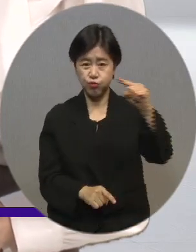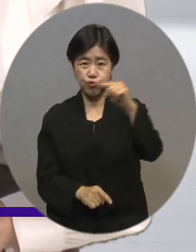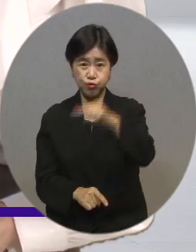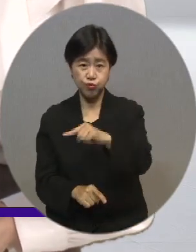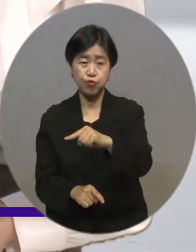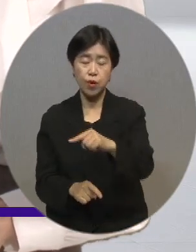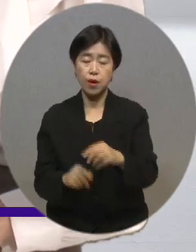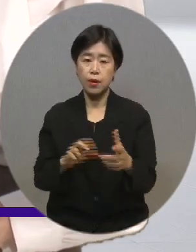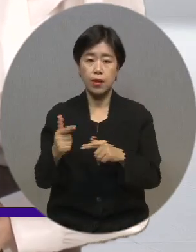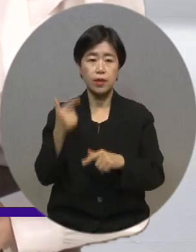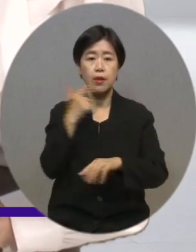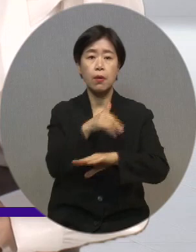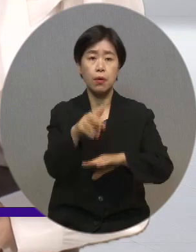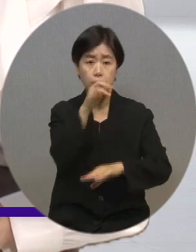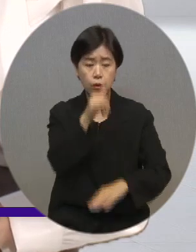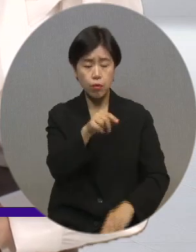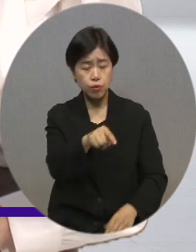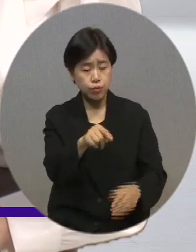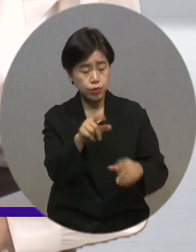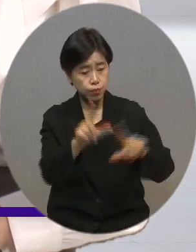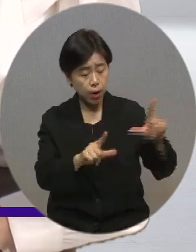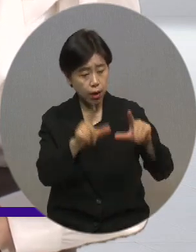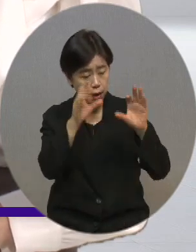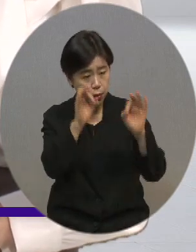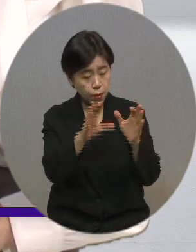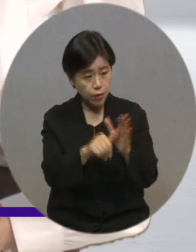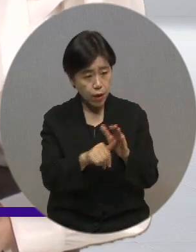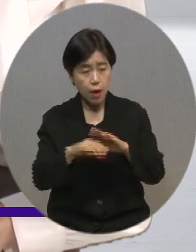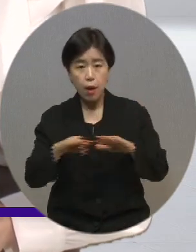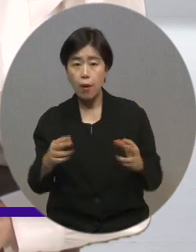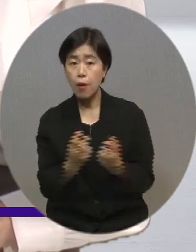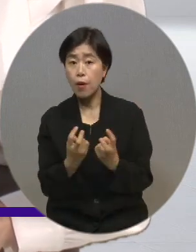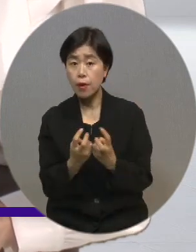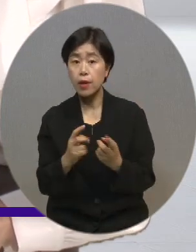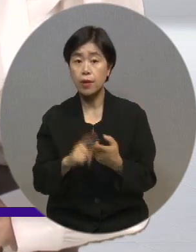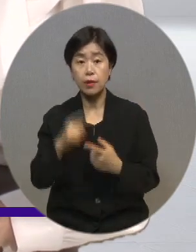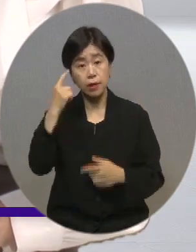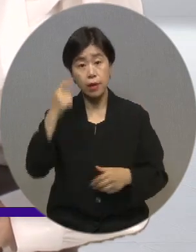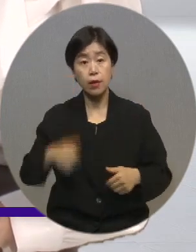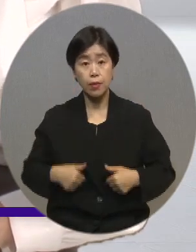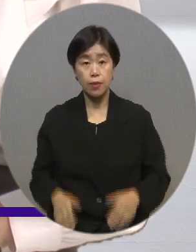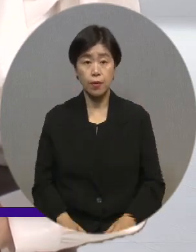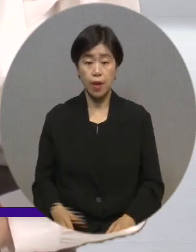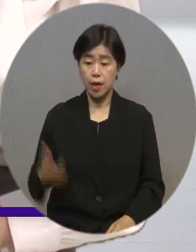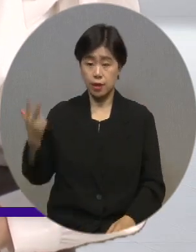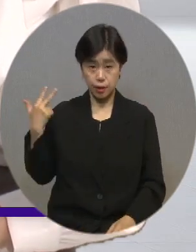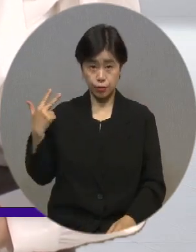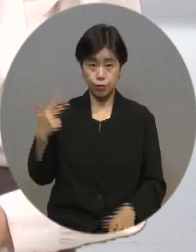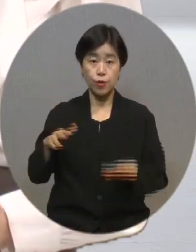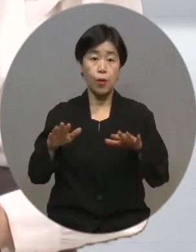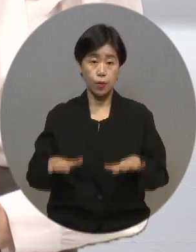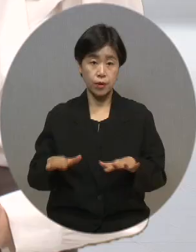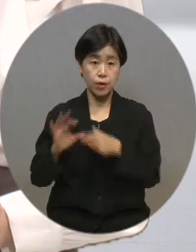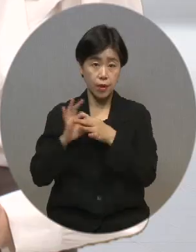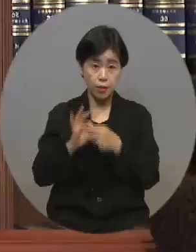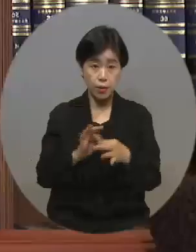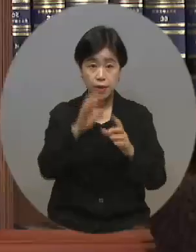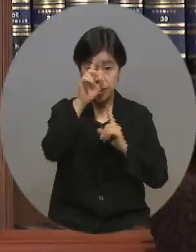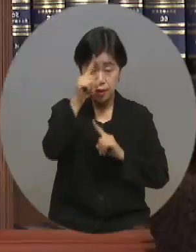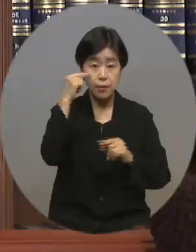있는데요. 우리는 어떻게 대응해야 할지 지난주에 이어 외교안보 전문가 이충근 박사와